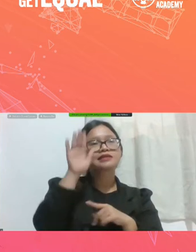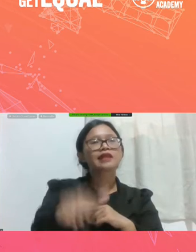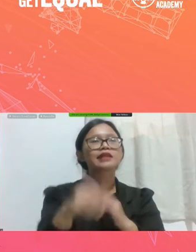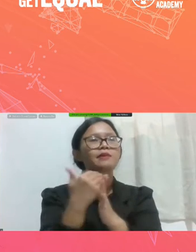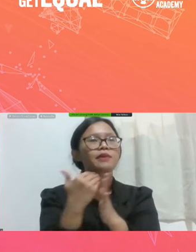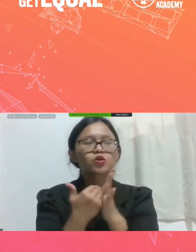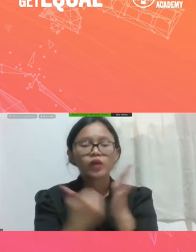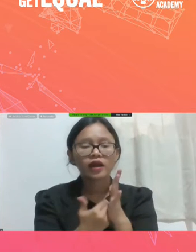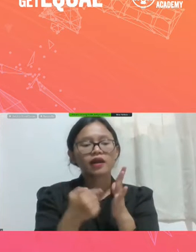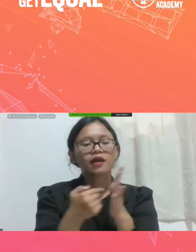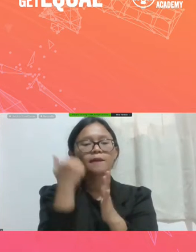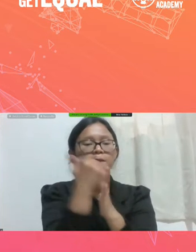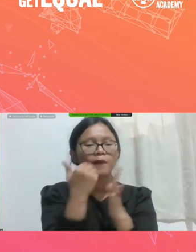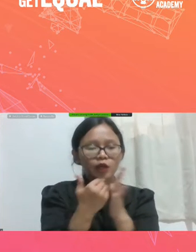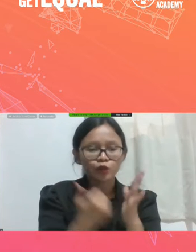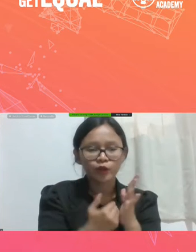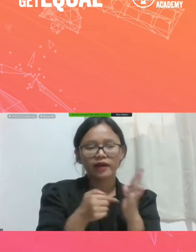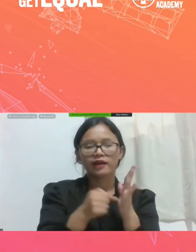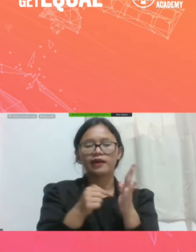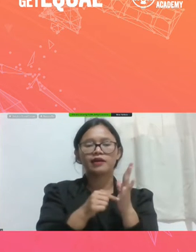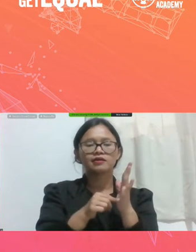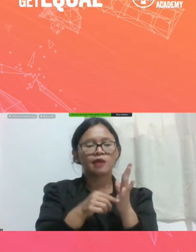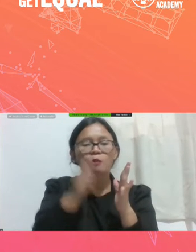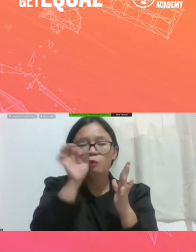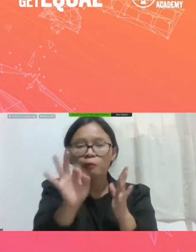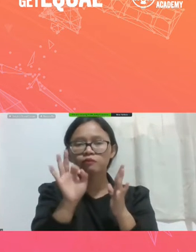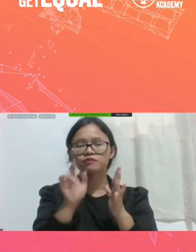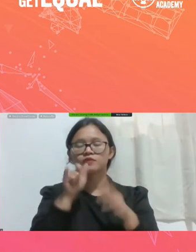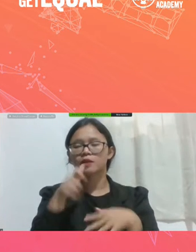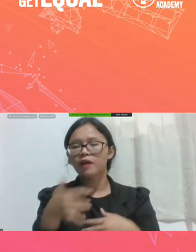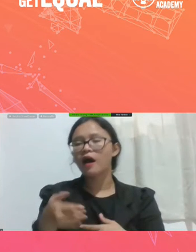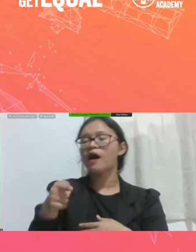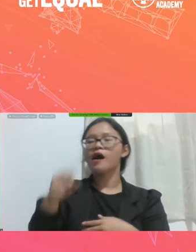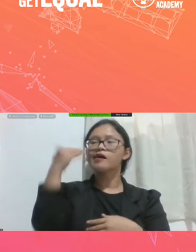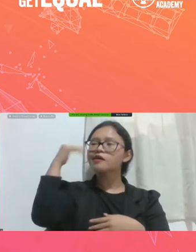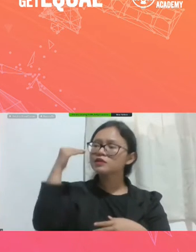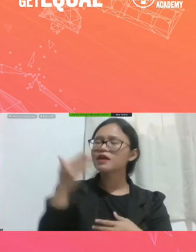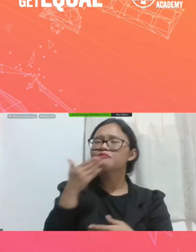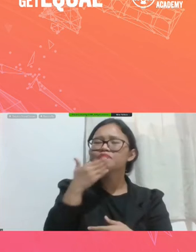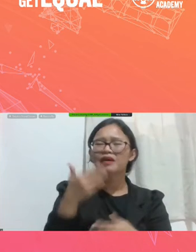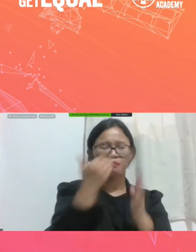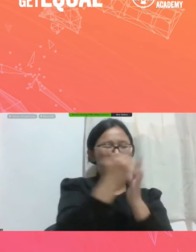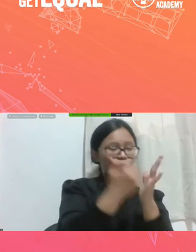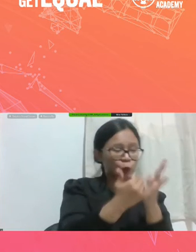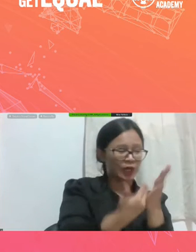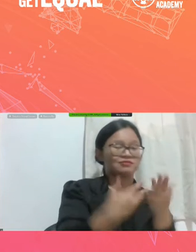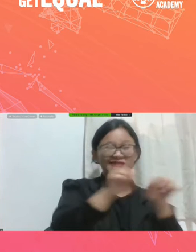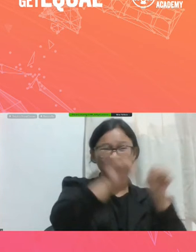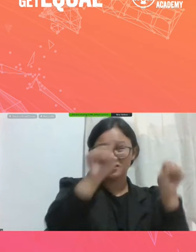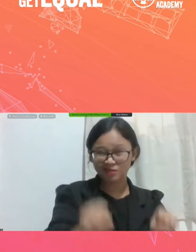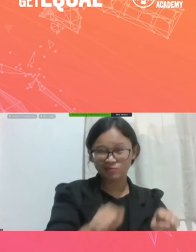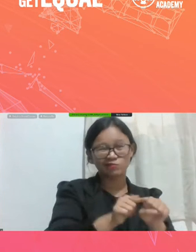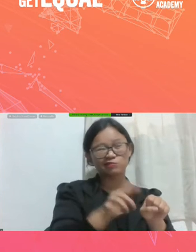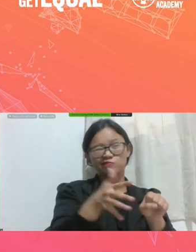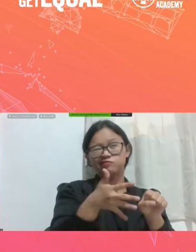efektif, dan juga adanya proses konsultasi ya dengan anak dan kaum muda, karena bisa jadi regulasi dan mekanisme yang ada sekarang ini